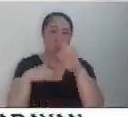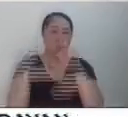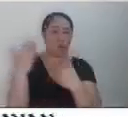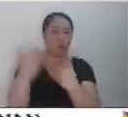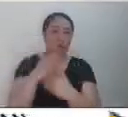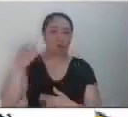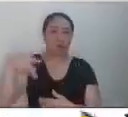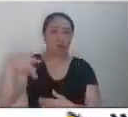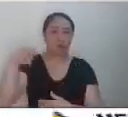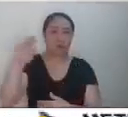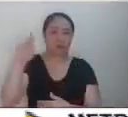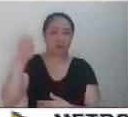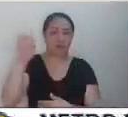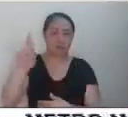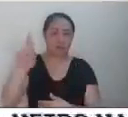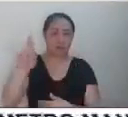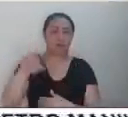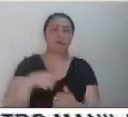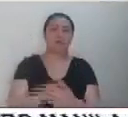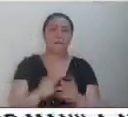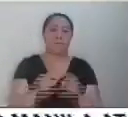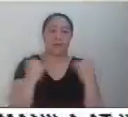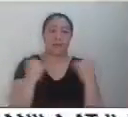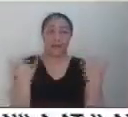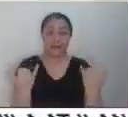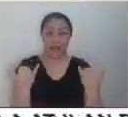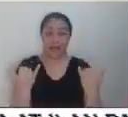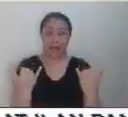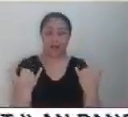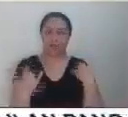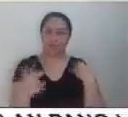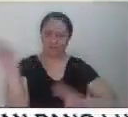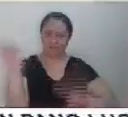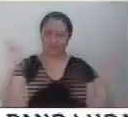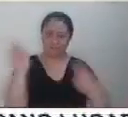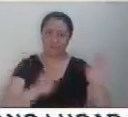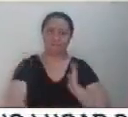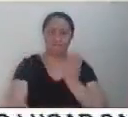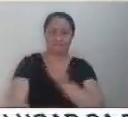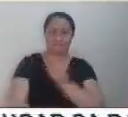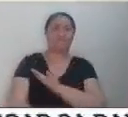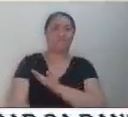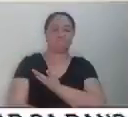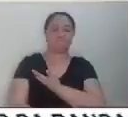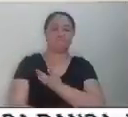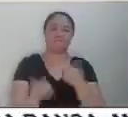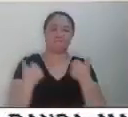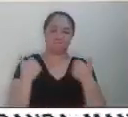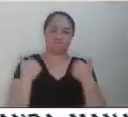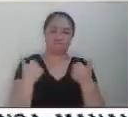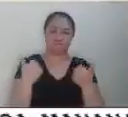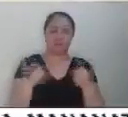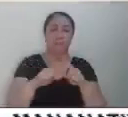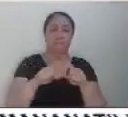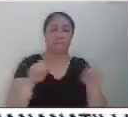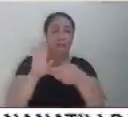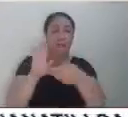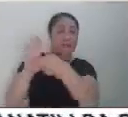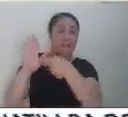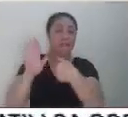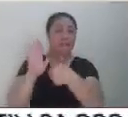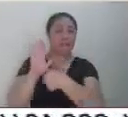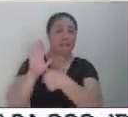technical testing. Siguro po by end of the year o mga early next year, pwede na po yung sticker ng Easy